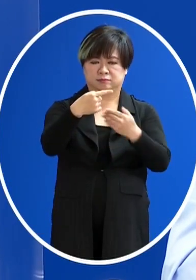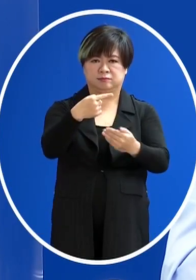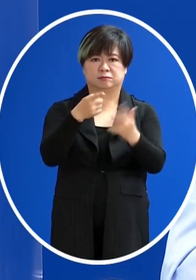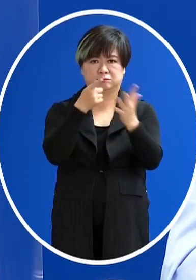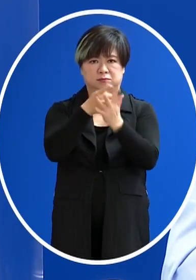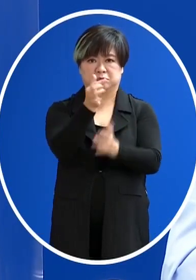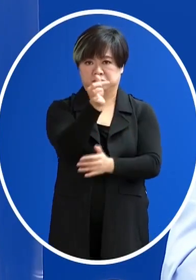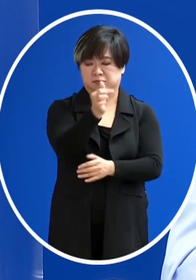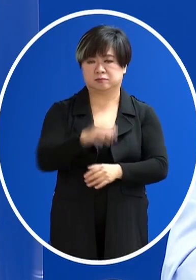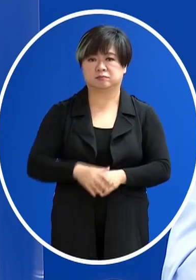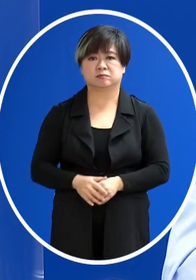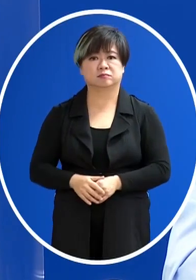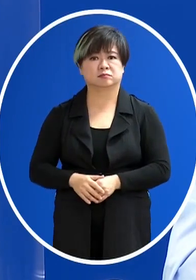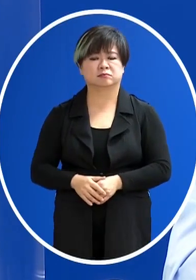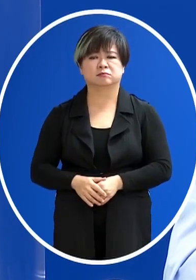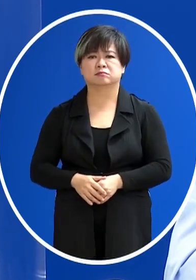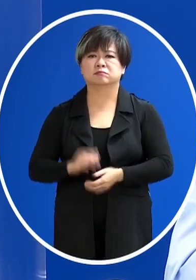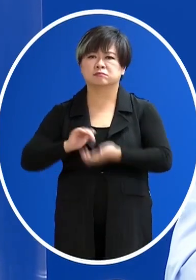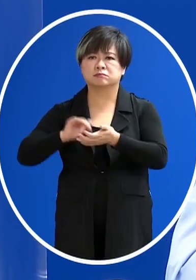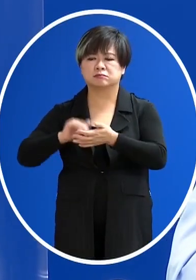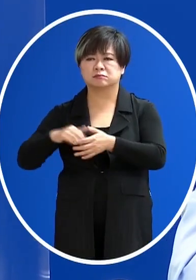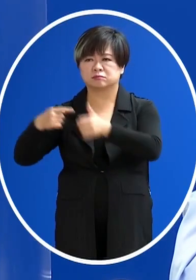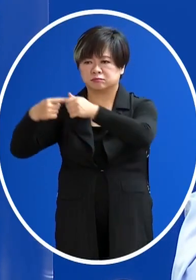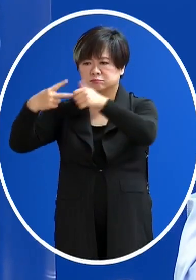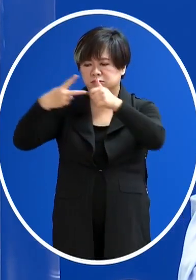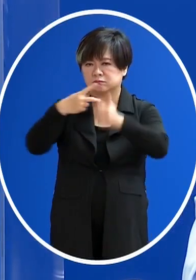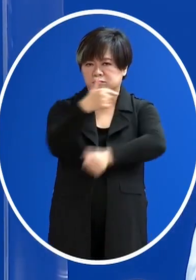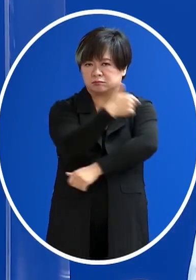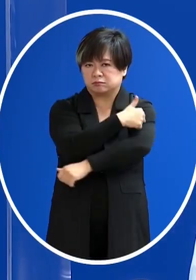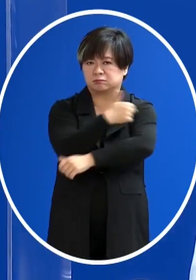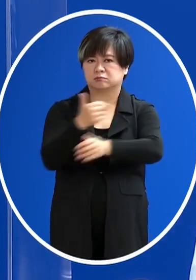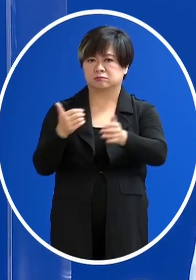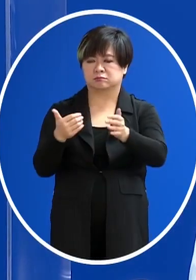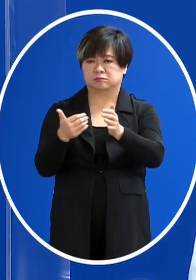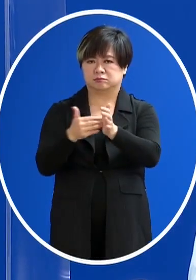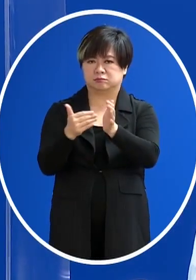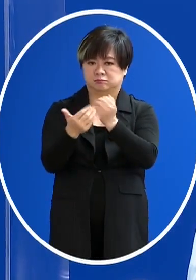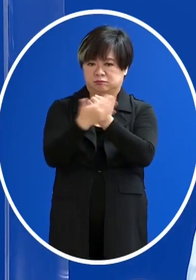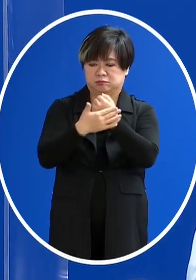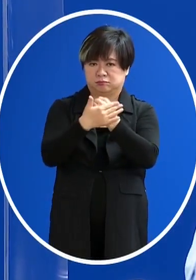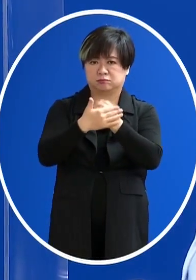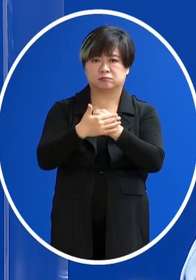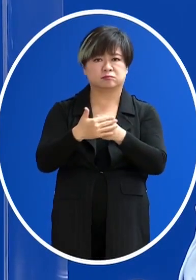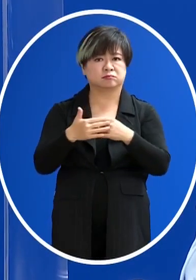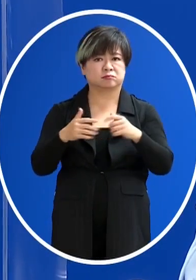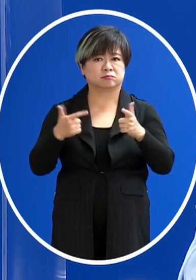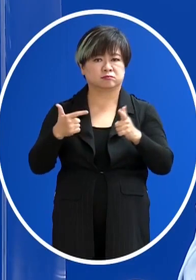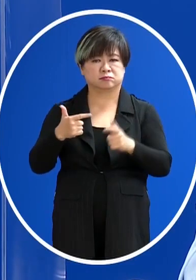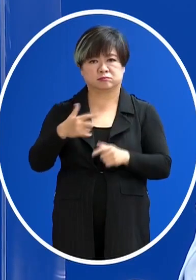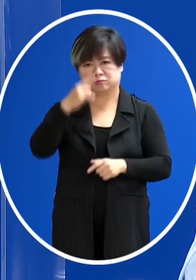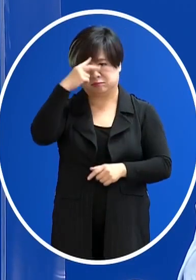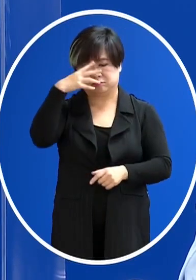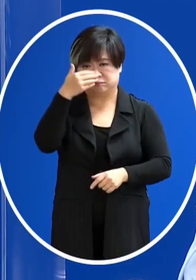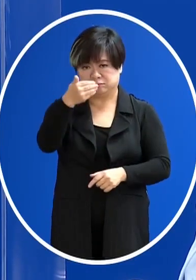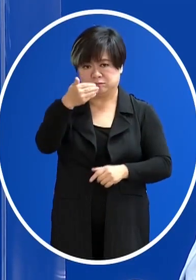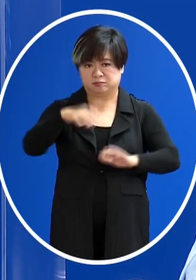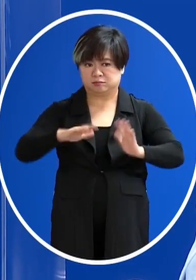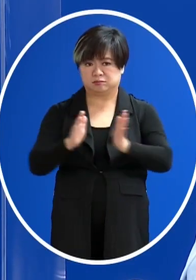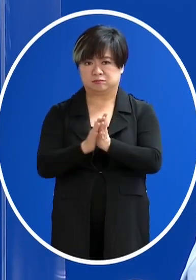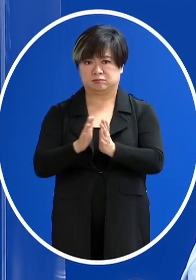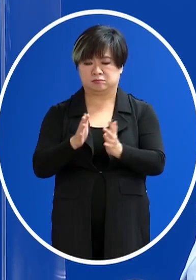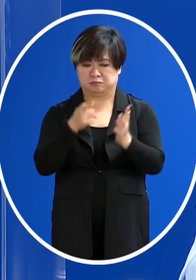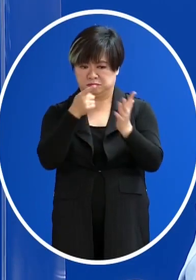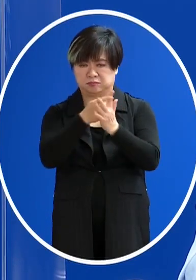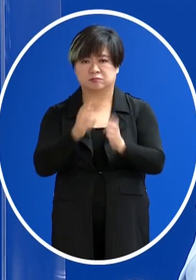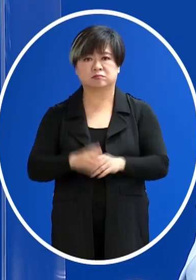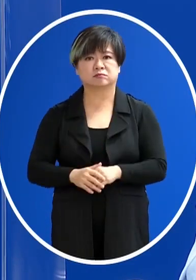那我们知道，当然这个不管是第一剂或第二剂的疫苗，它要产生足够的保护力，其实都不会是在第9天的时候就可以去这样验